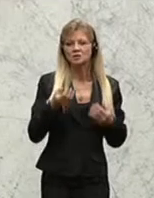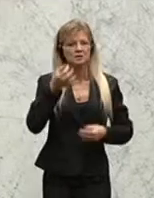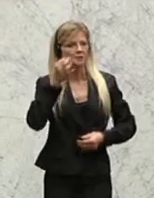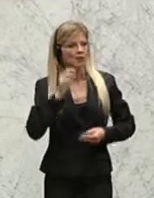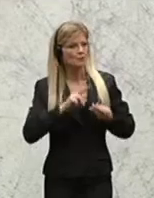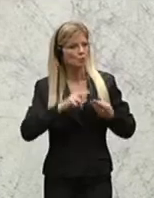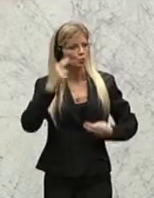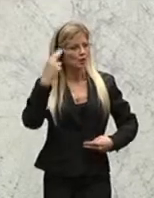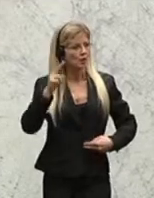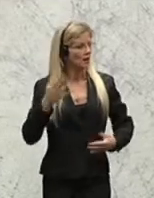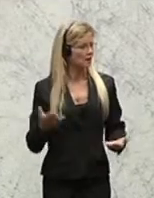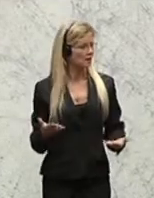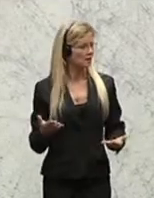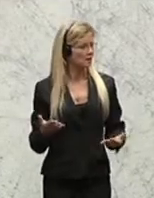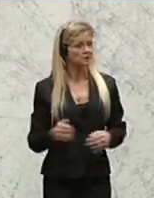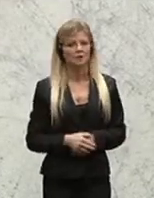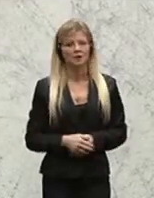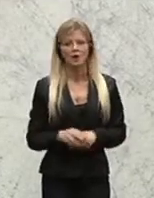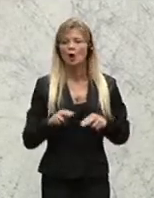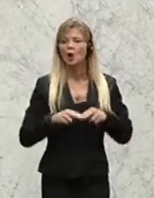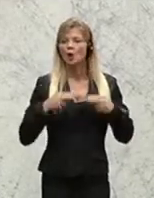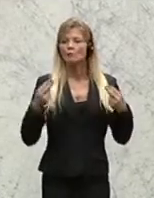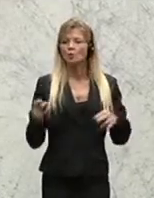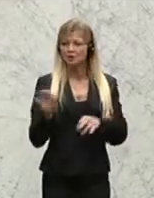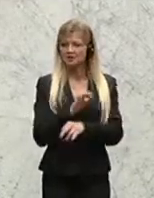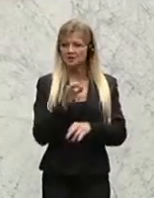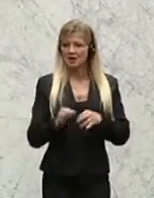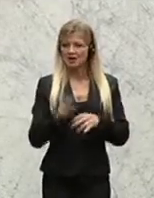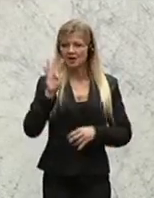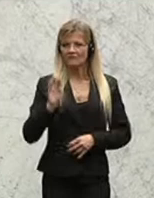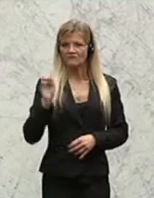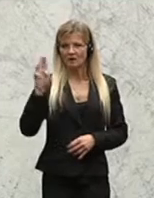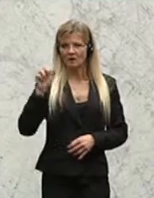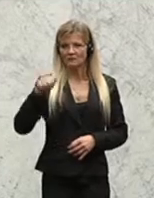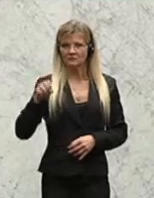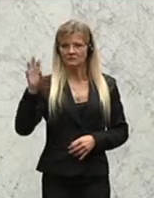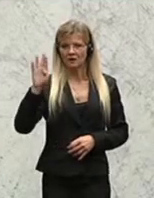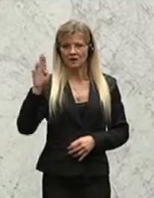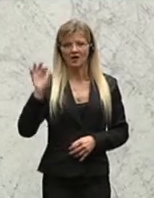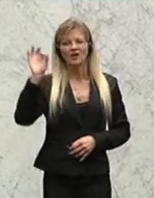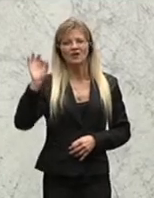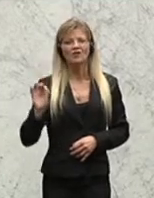Herren. Bundeskanzler Werner Faymann nimmt heute und morgen am